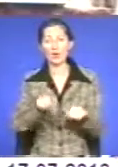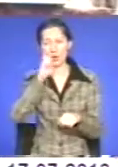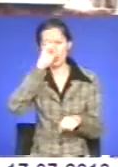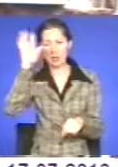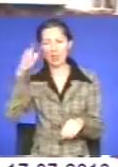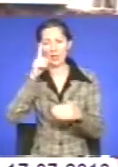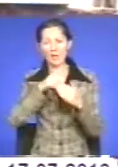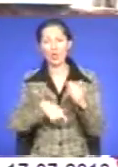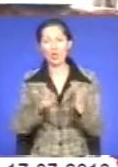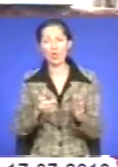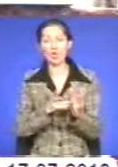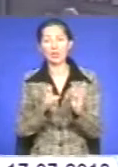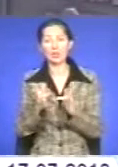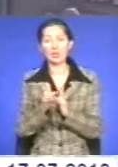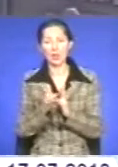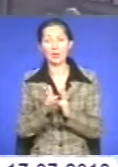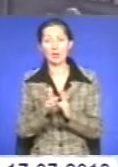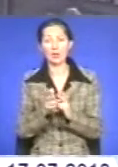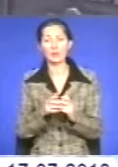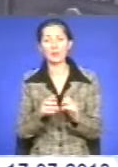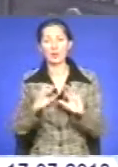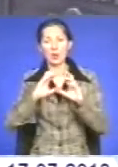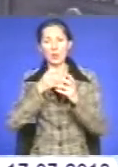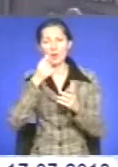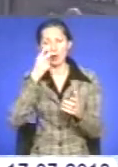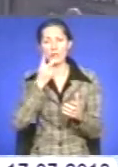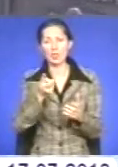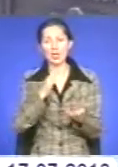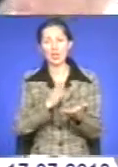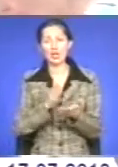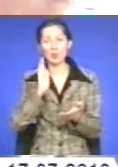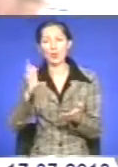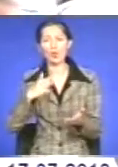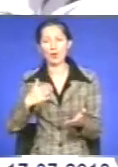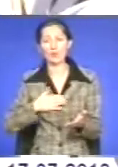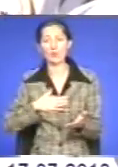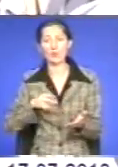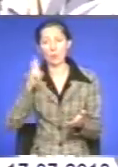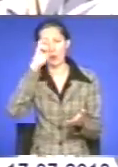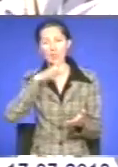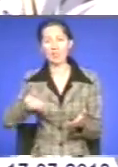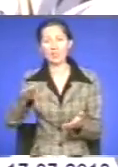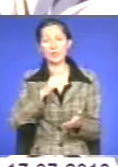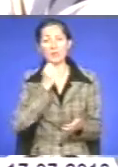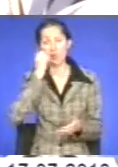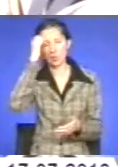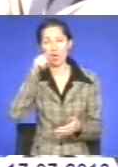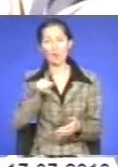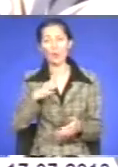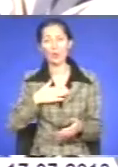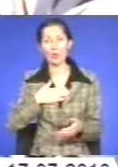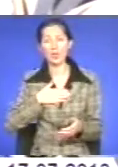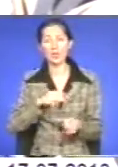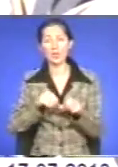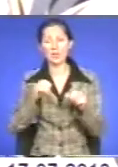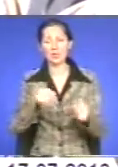тільки на християнському мировоззрінні є будущее в нашому Отечестві. Благодаря тому, що по нашій землі ходили